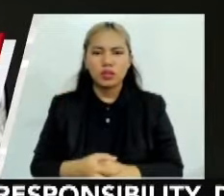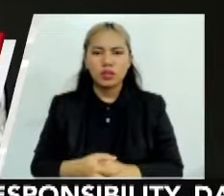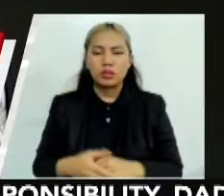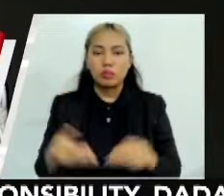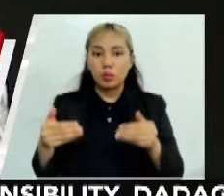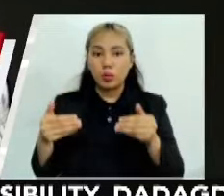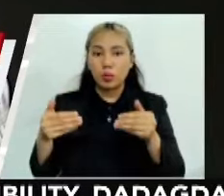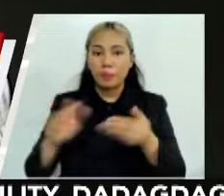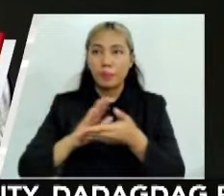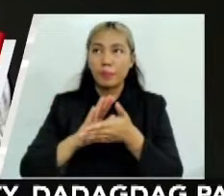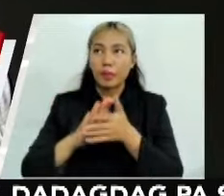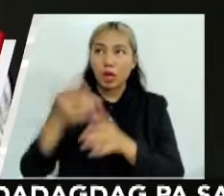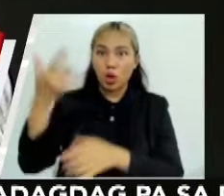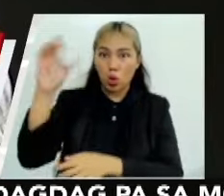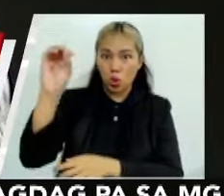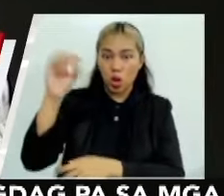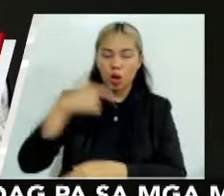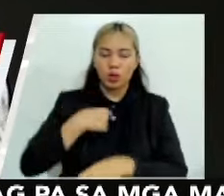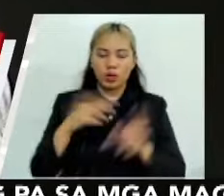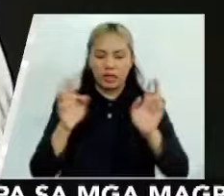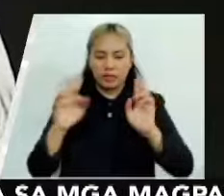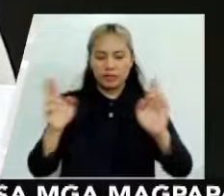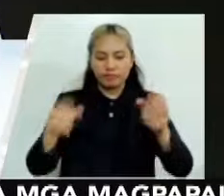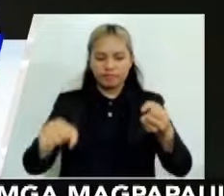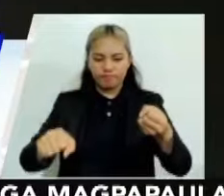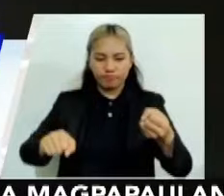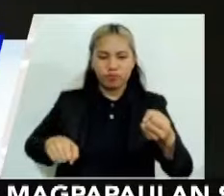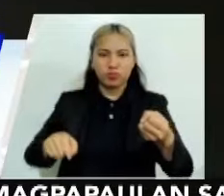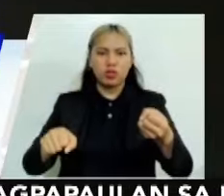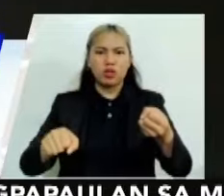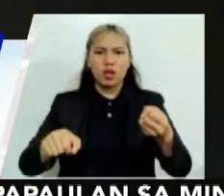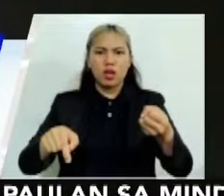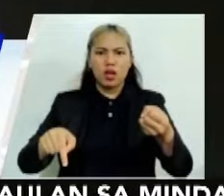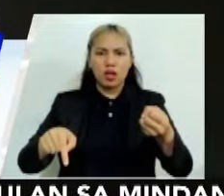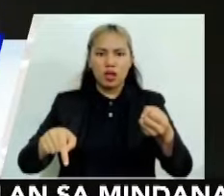ko na yung truck. Bigla siyang nag-wild,